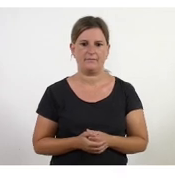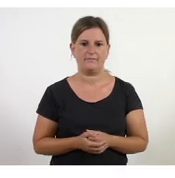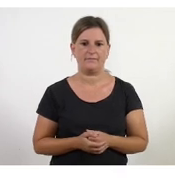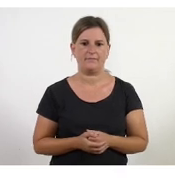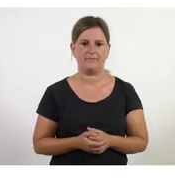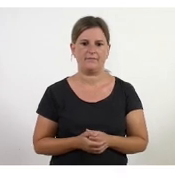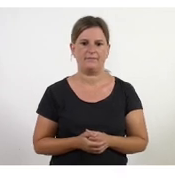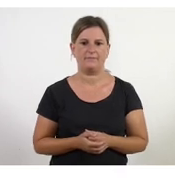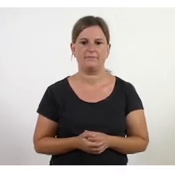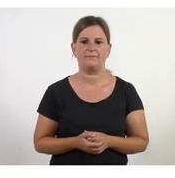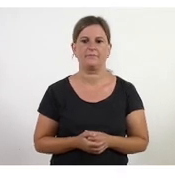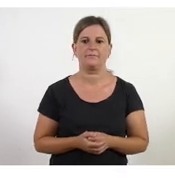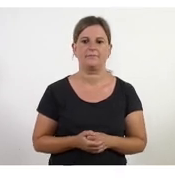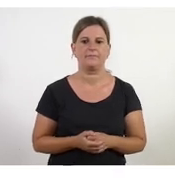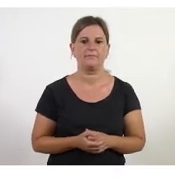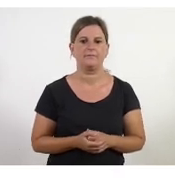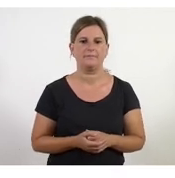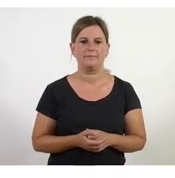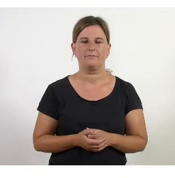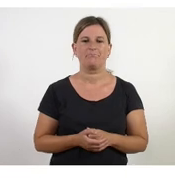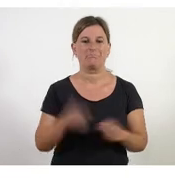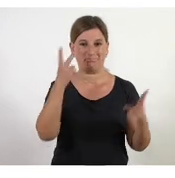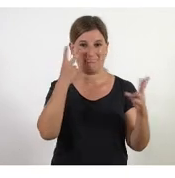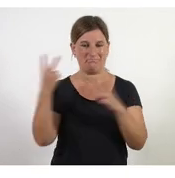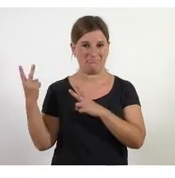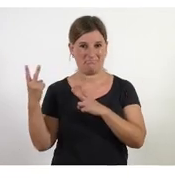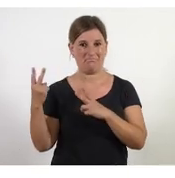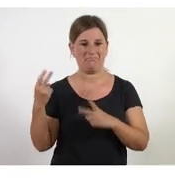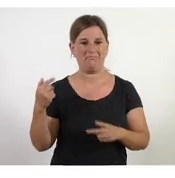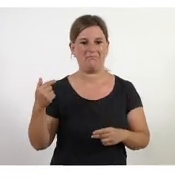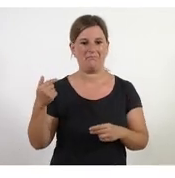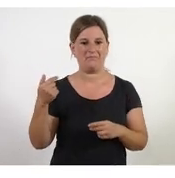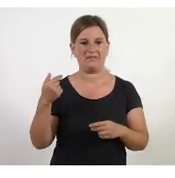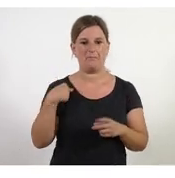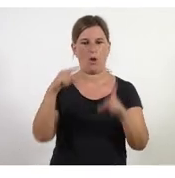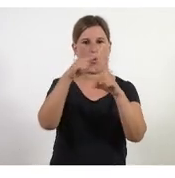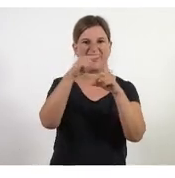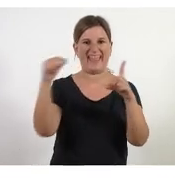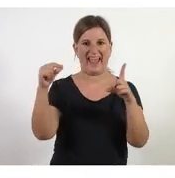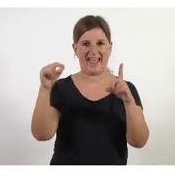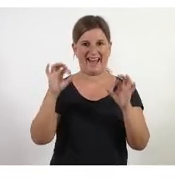Sí? Ara, estem veient en pantalla el nostre link